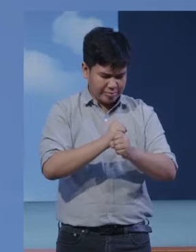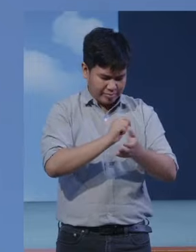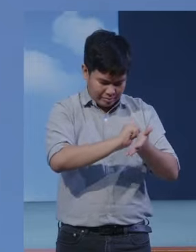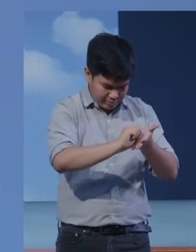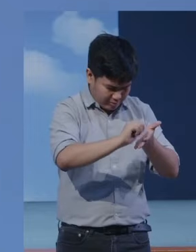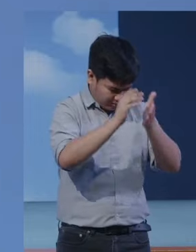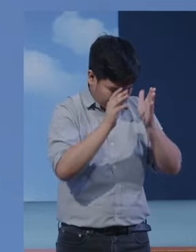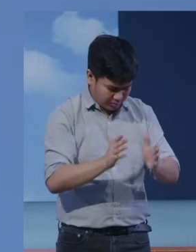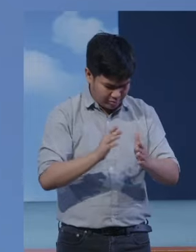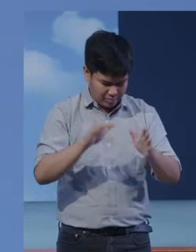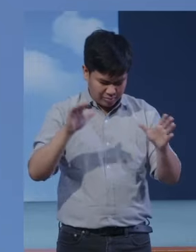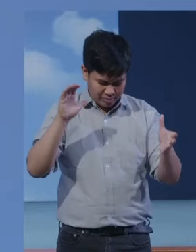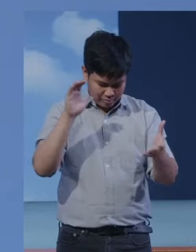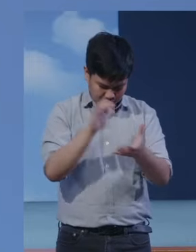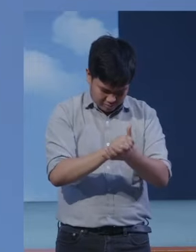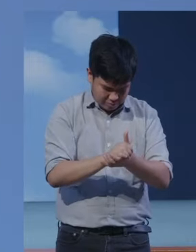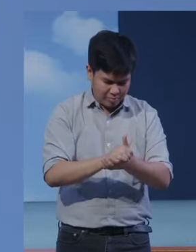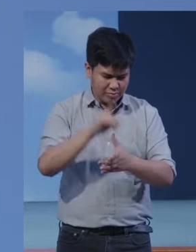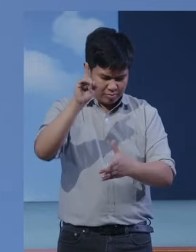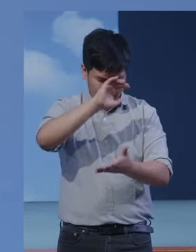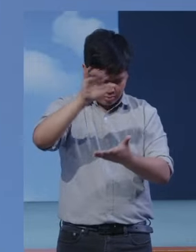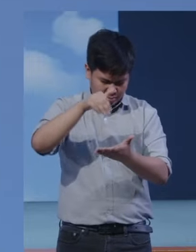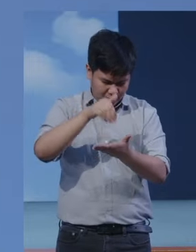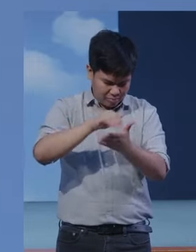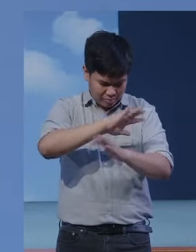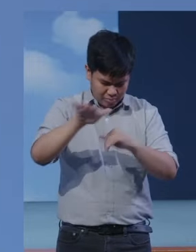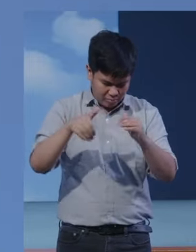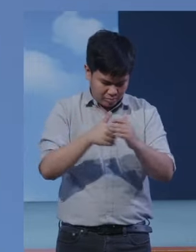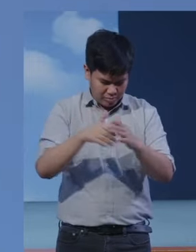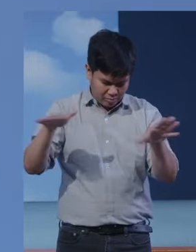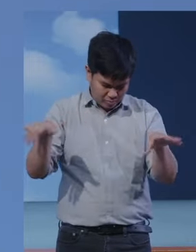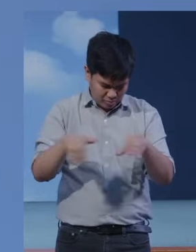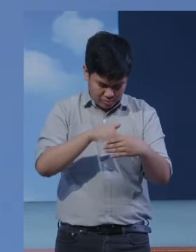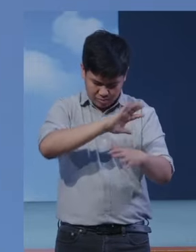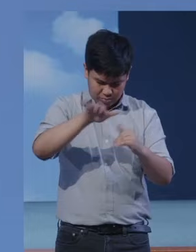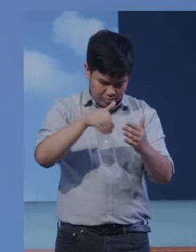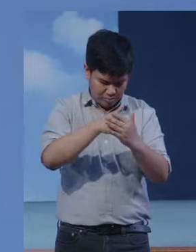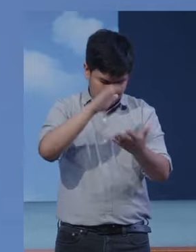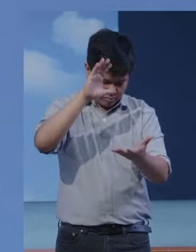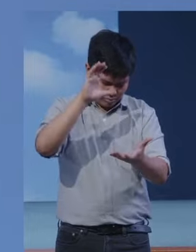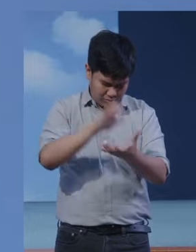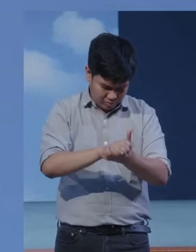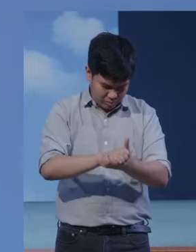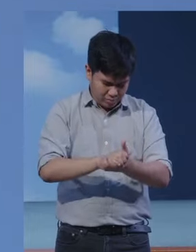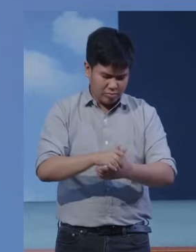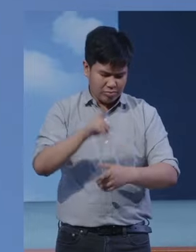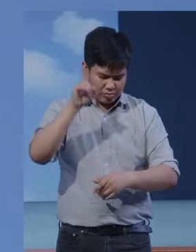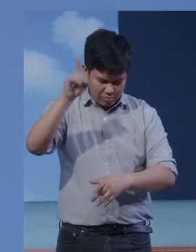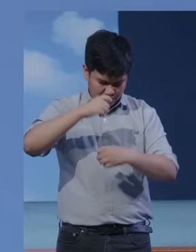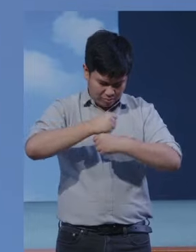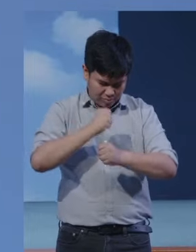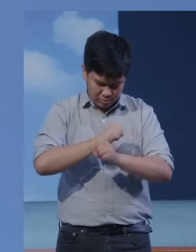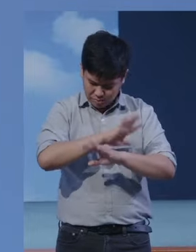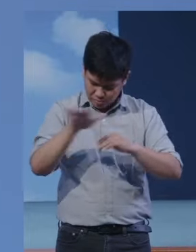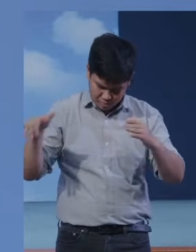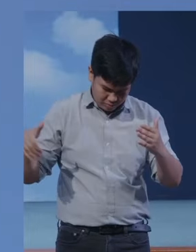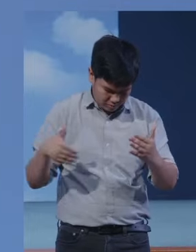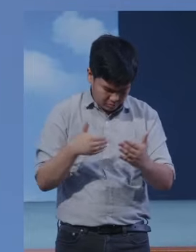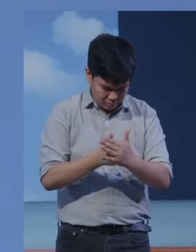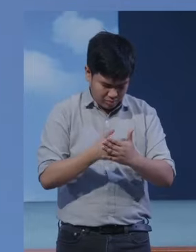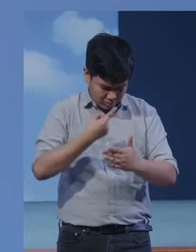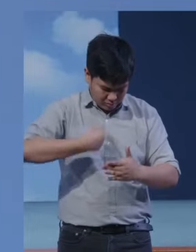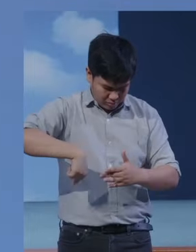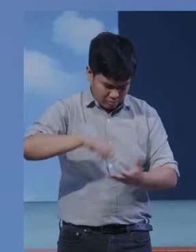marriage at Kayo po Ang sentro ng lahat ng marriage Kayo po ang gumawa ng paraan upang ang lahat ng aming mga